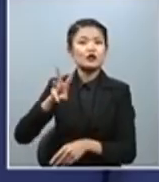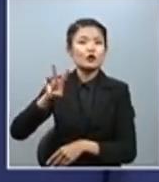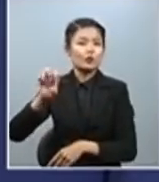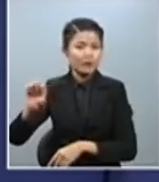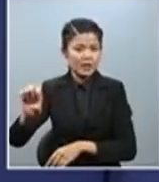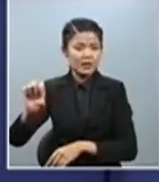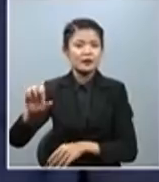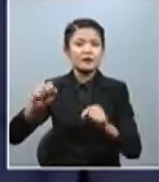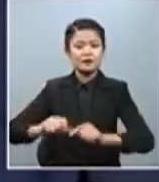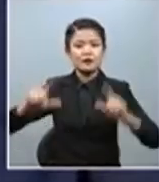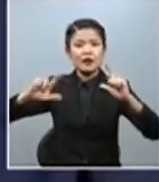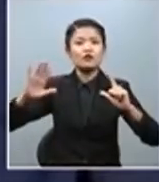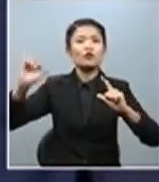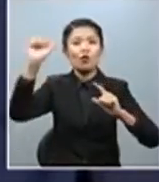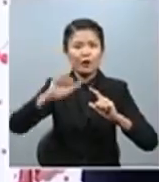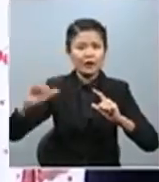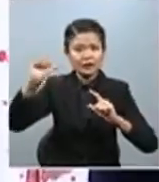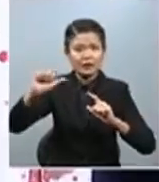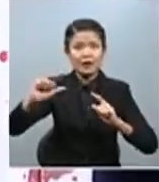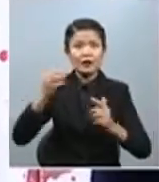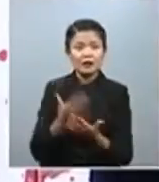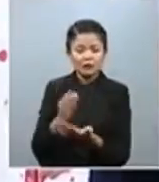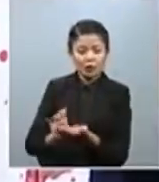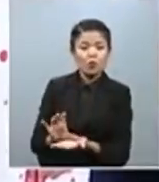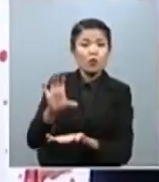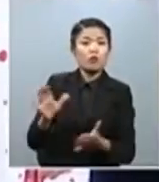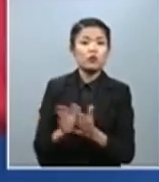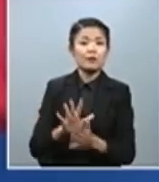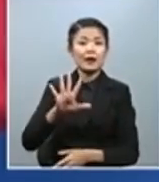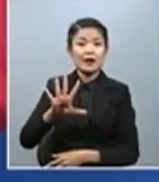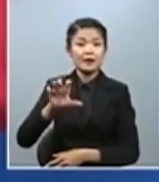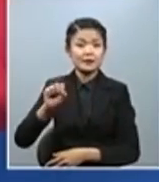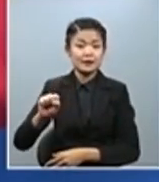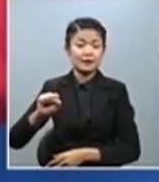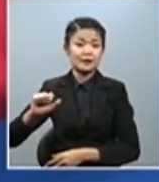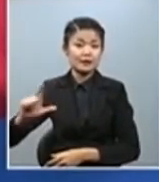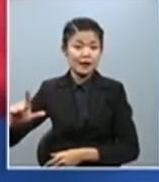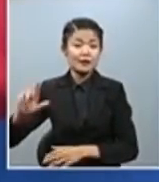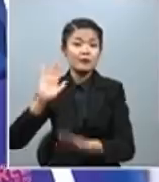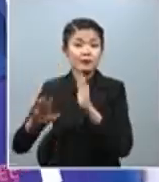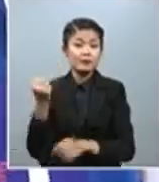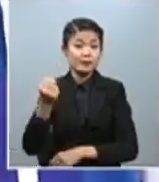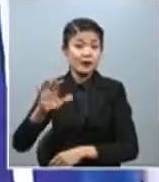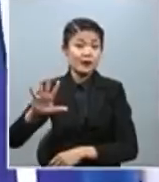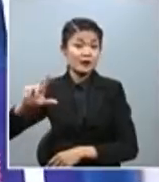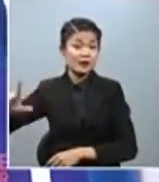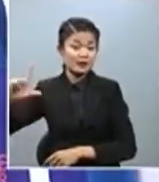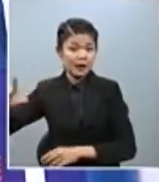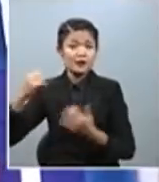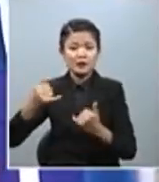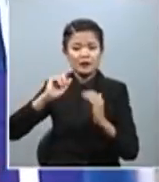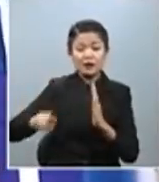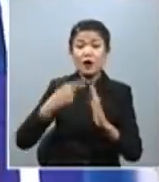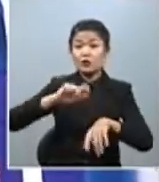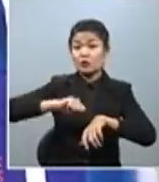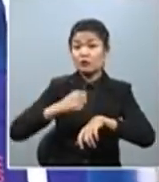ขนาดใหญ่ที่สุดในเอเชียด้วยมูลค่าธุรกิจกว่า 500,000 ล้านดอลลาร์สหรัฐหรือกว่า15ล้านล้านบาทนับว่าเป็นครั้งแรกที่ละครของช่อง